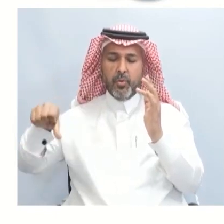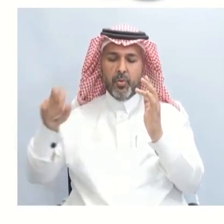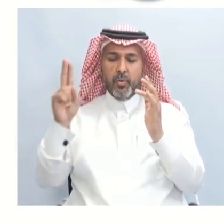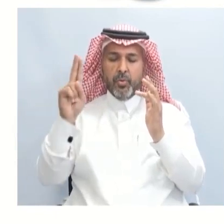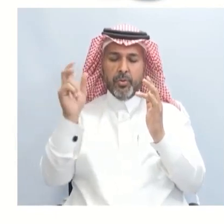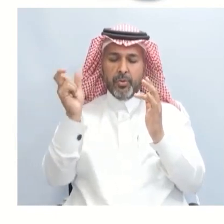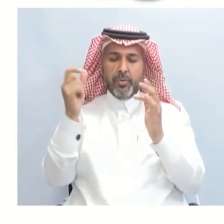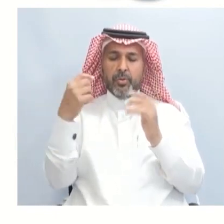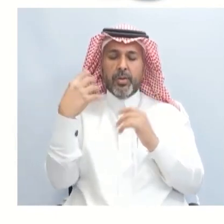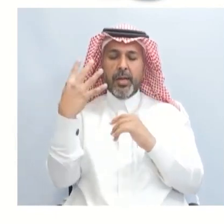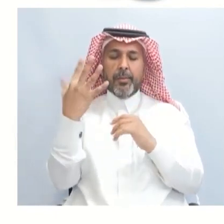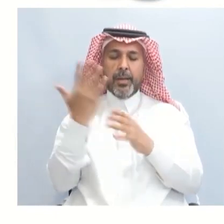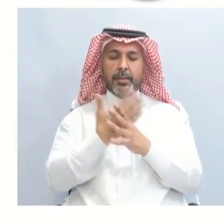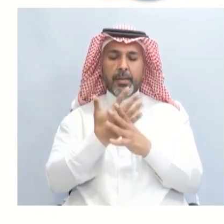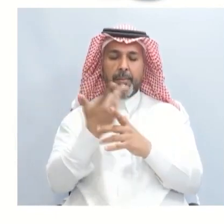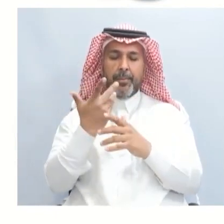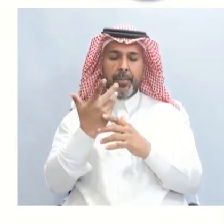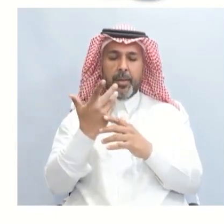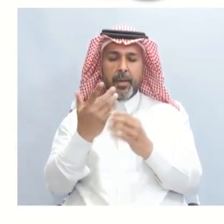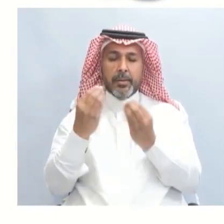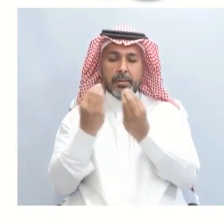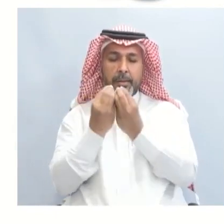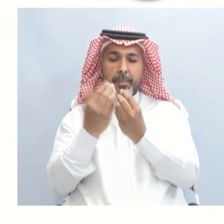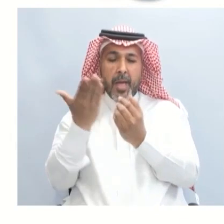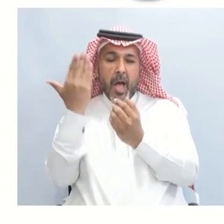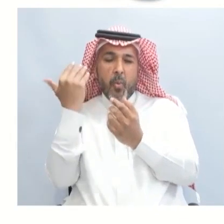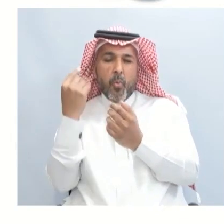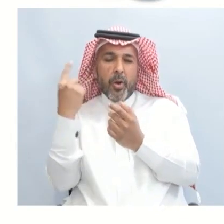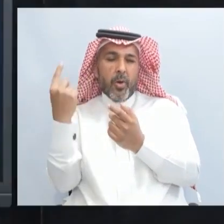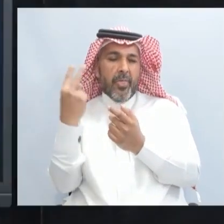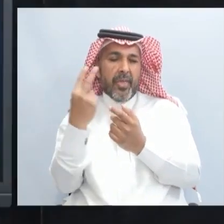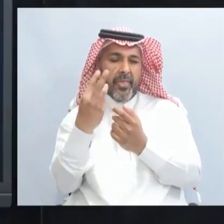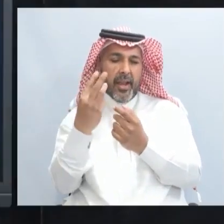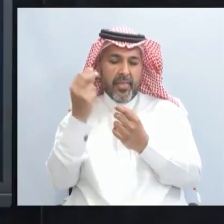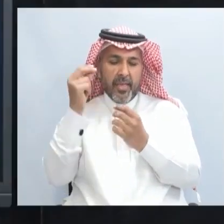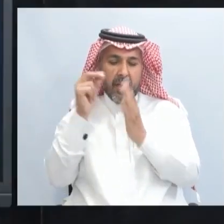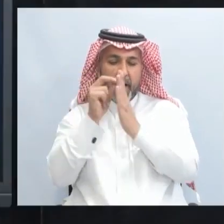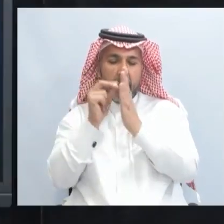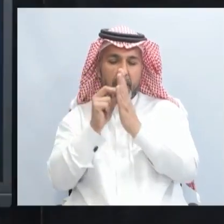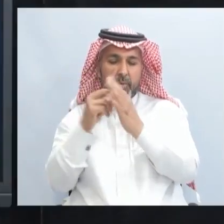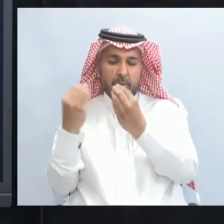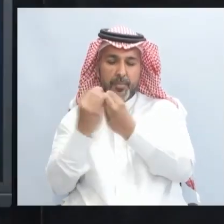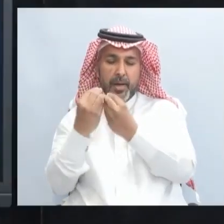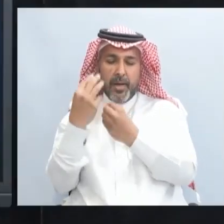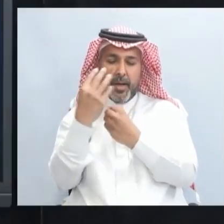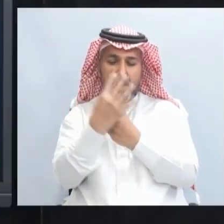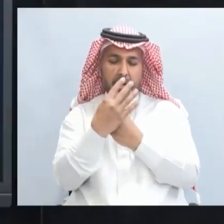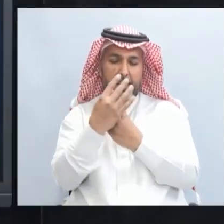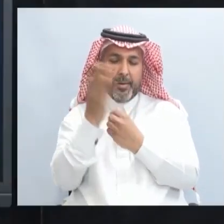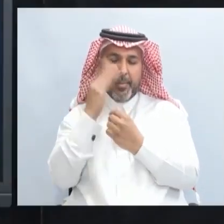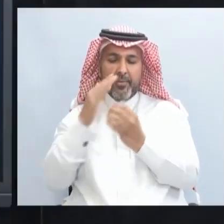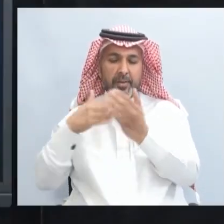الرابع مع القوانين الثالثه السابقه في ذلك الفصل اعني في اول ثانوي نحن في اول ثانوي درسنا الحركه في بعد